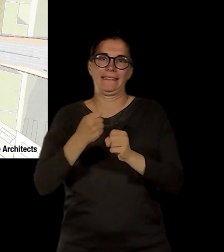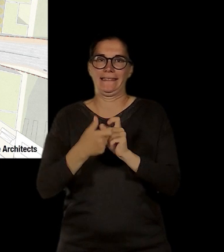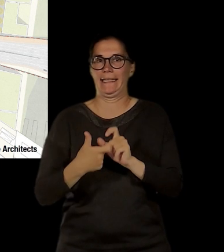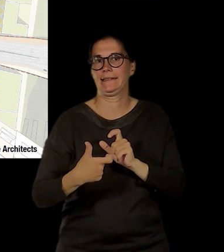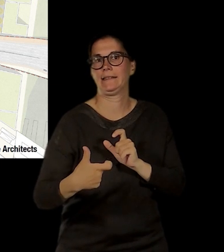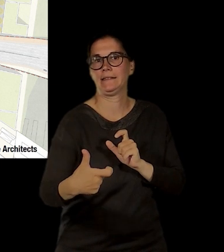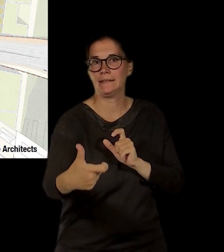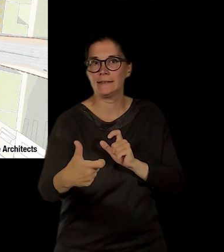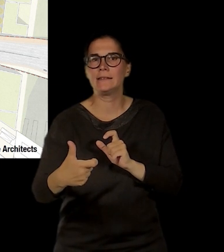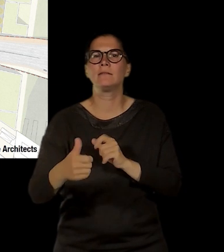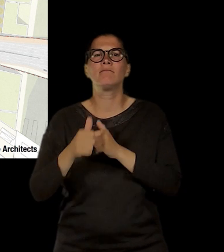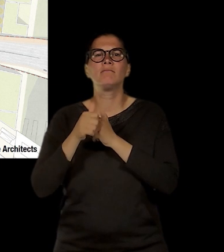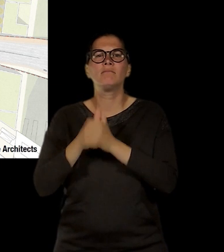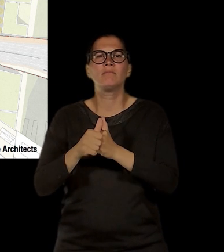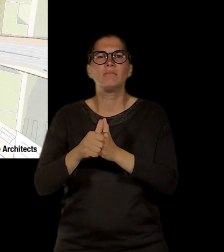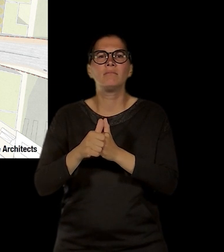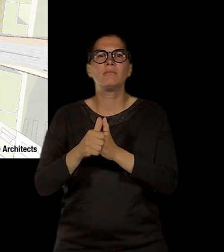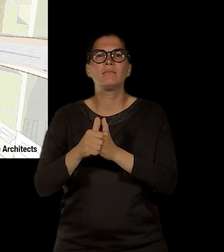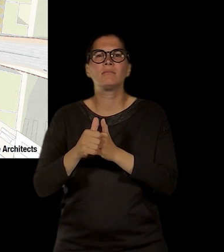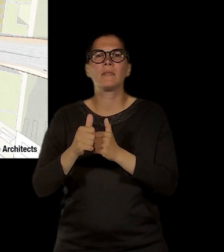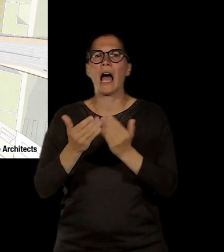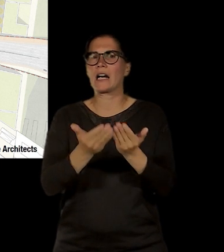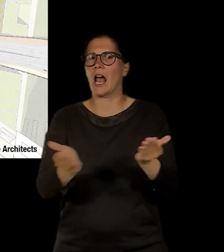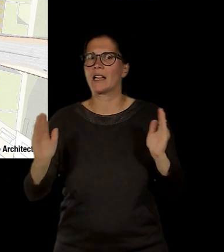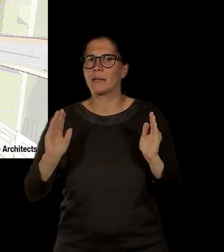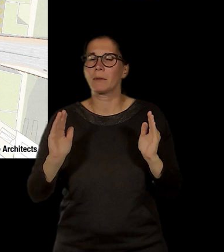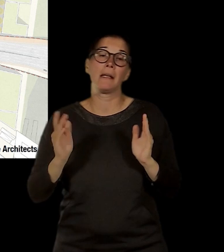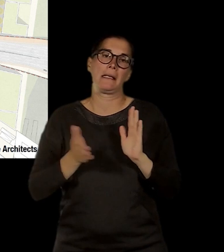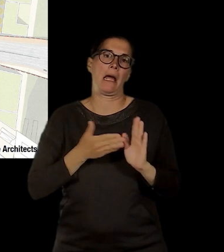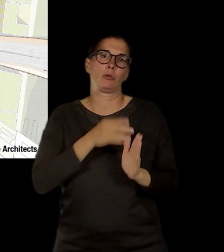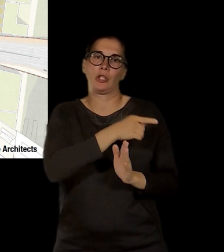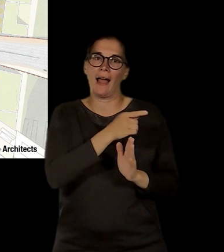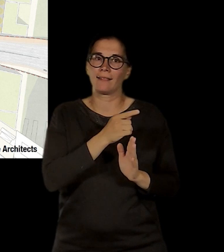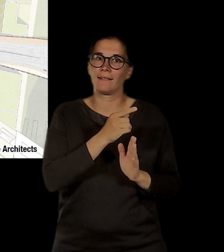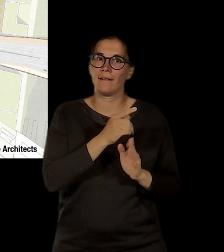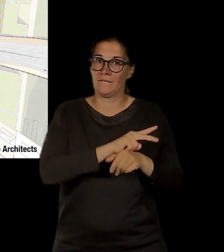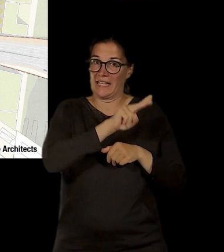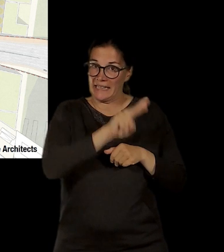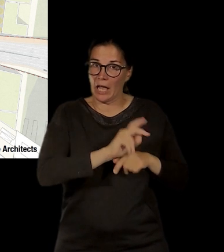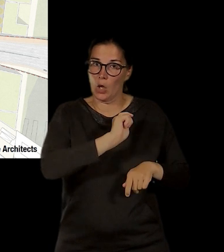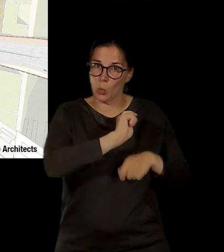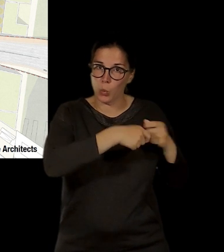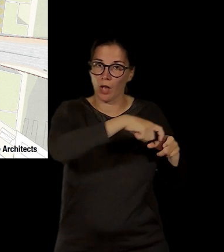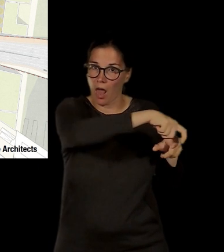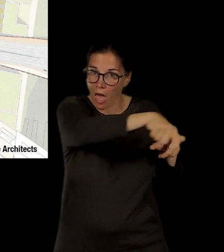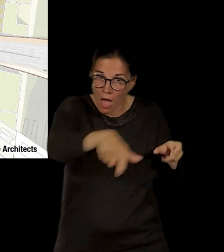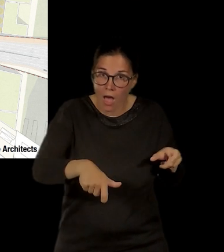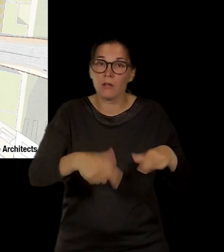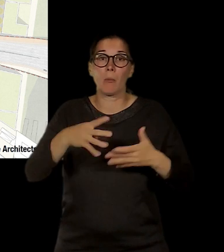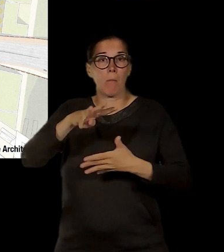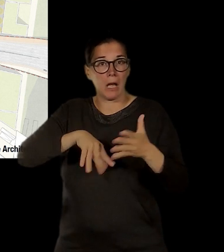původního hradebního okrahu, kde v jiných městech jako ve Vídni vznikly Ringstraße nebo v Barceloně Rambla,